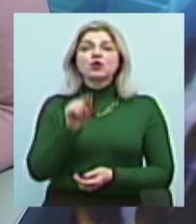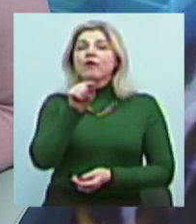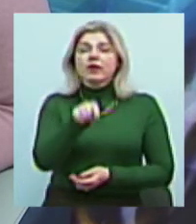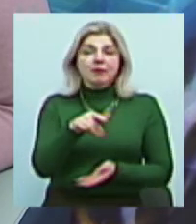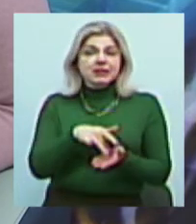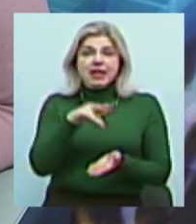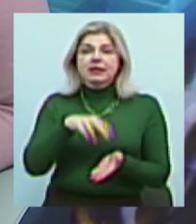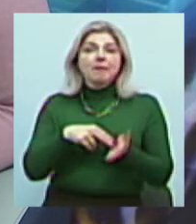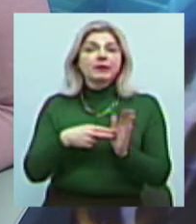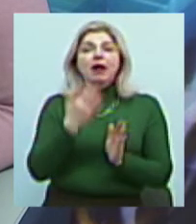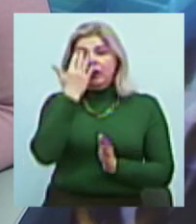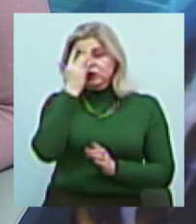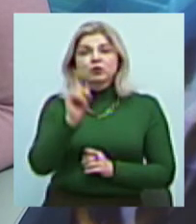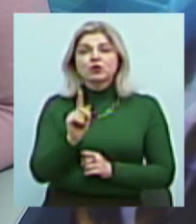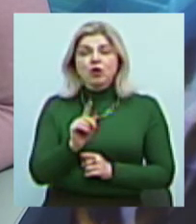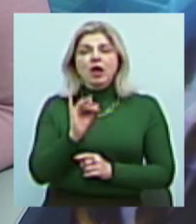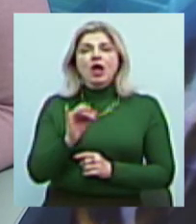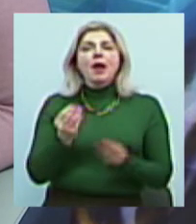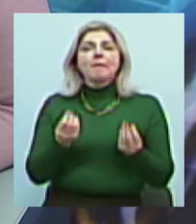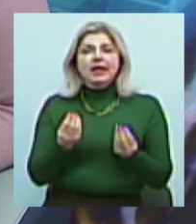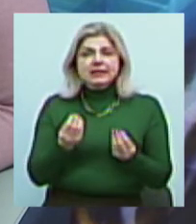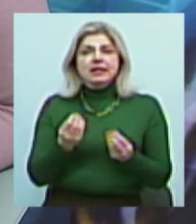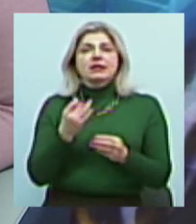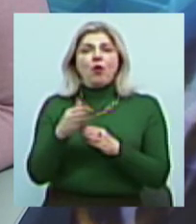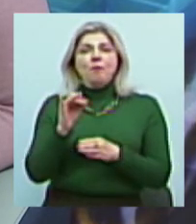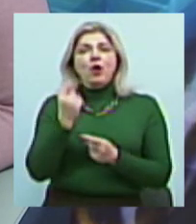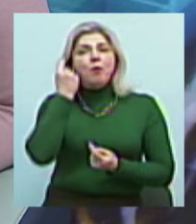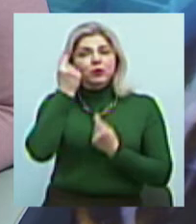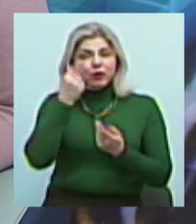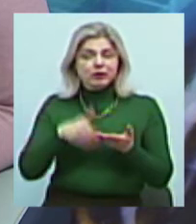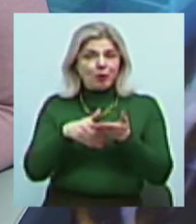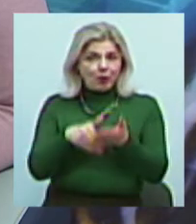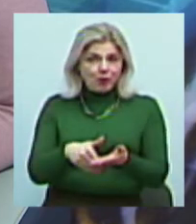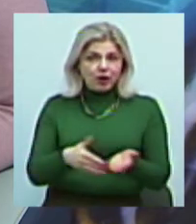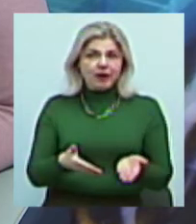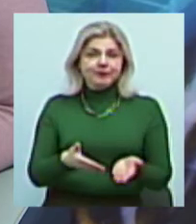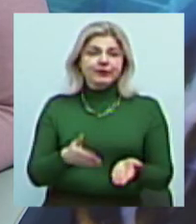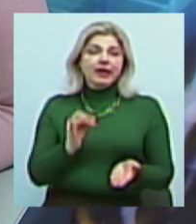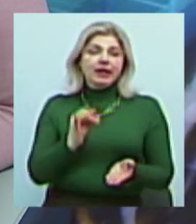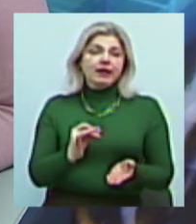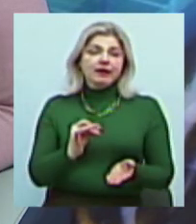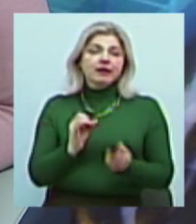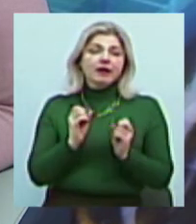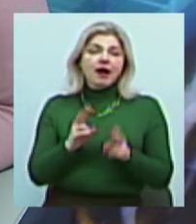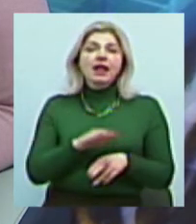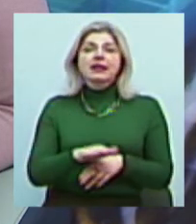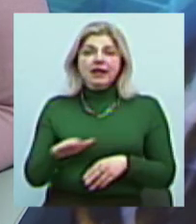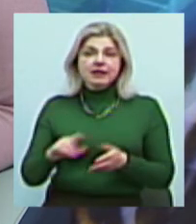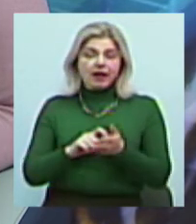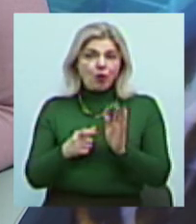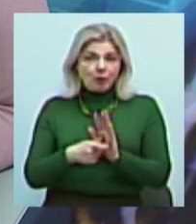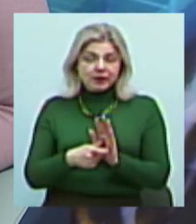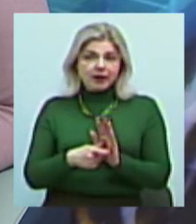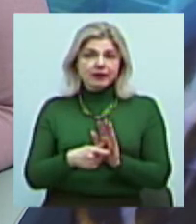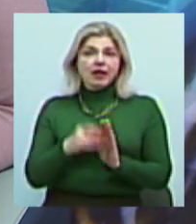центрі планується? Це і бізнес-компоненти, і психологічна допомога, і такі, як і дитячі кімнати,